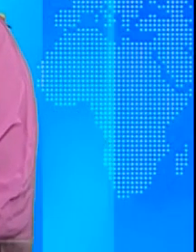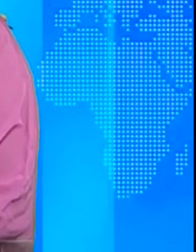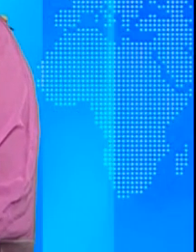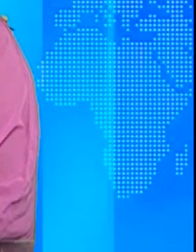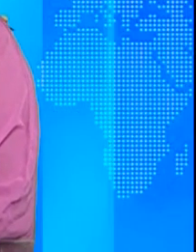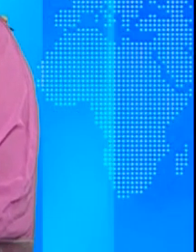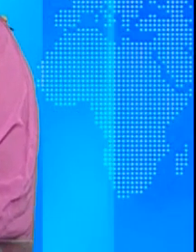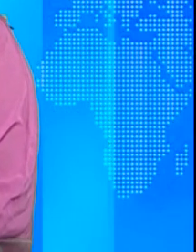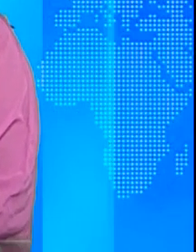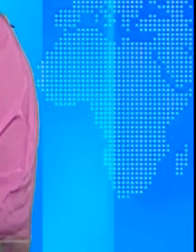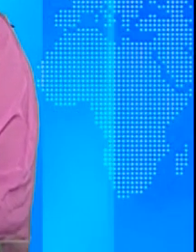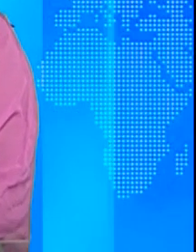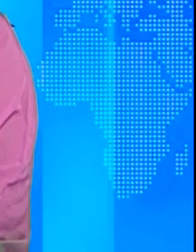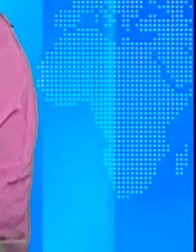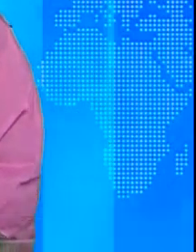vous